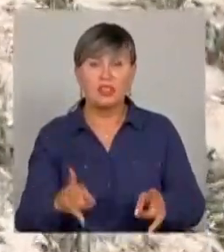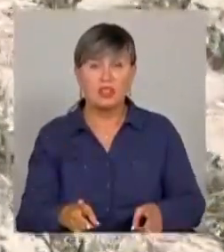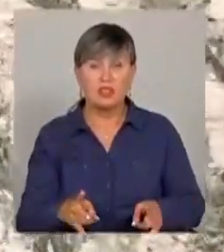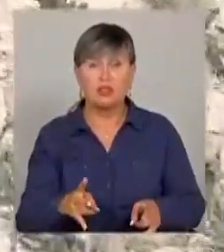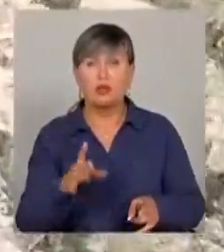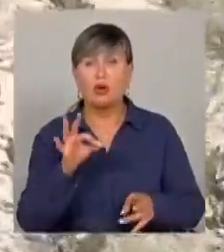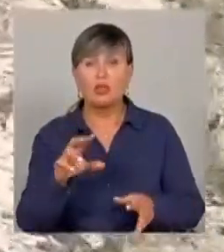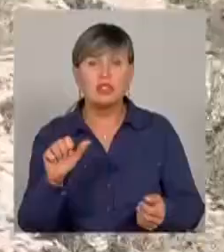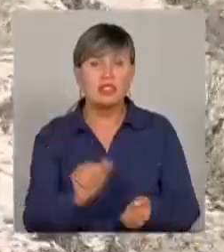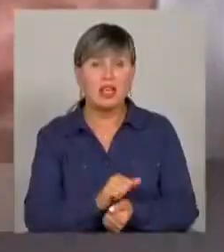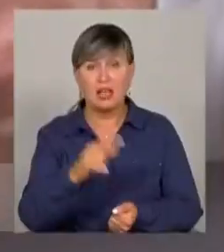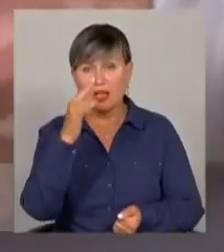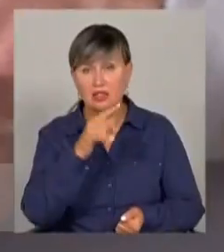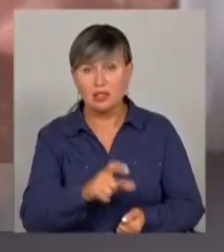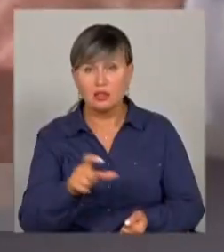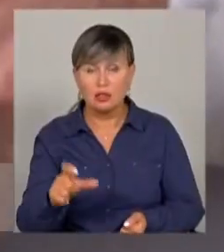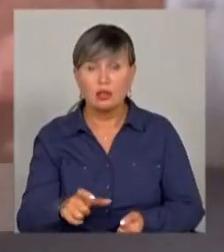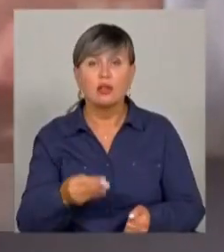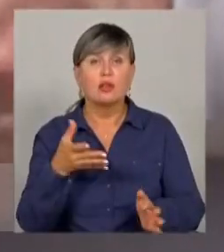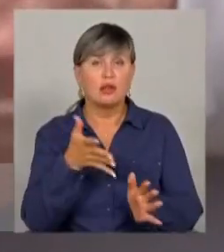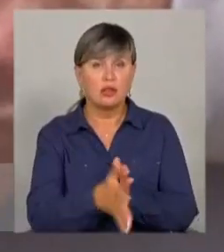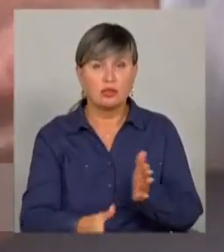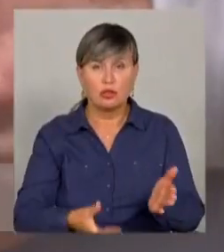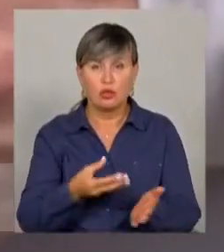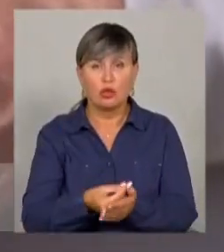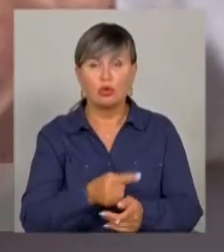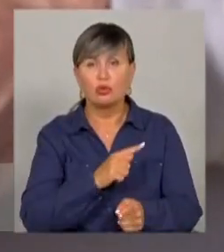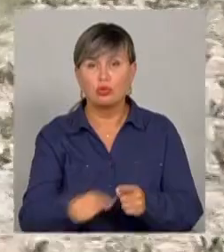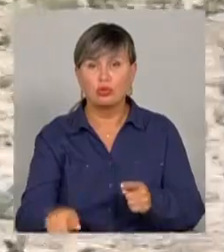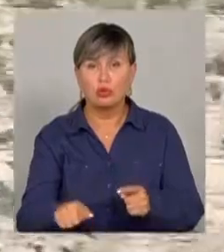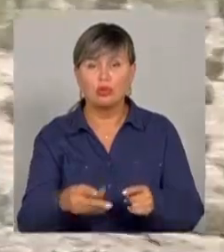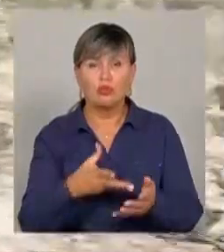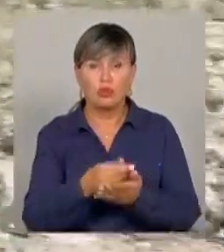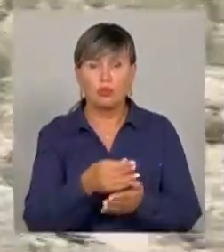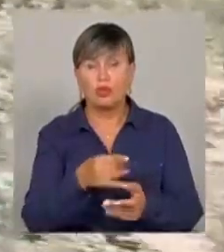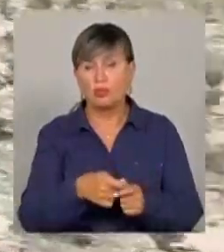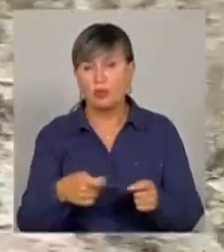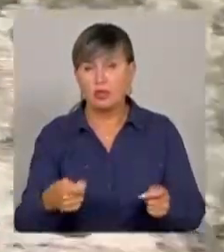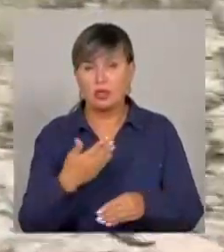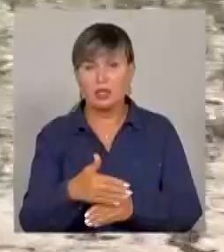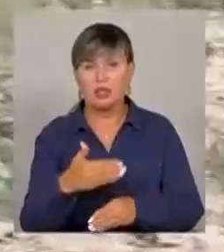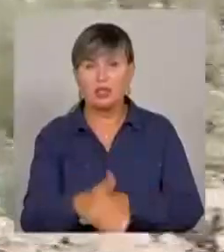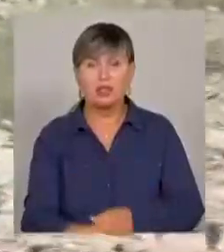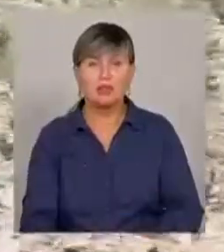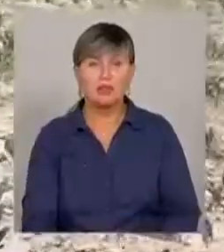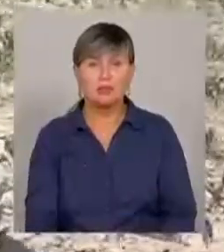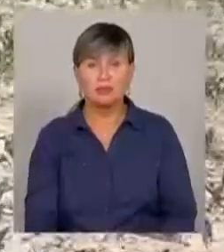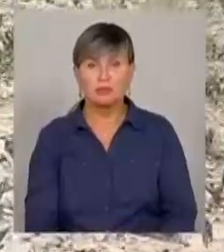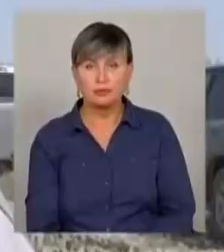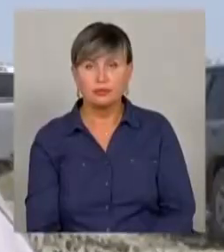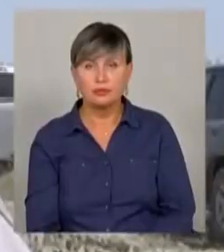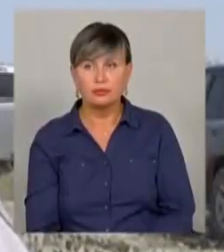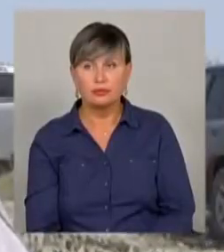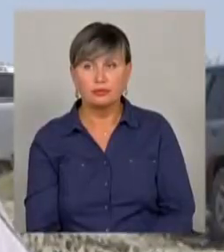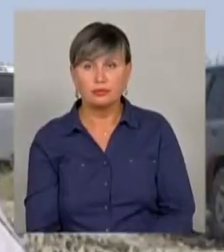от засухи казахстанским фермерам покроют расходы, ускорят выплату субсидий и продлят сроки кредитов.